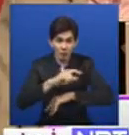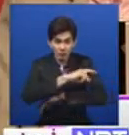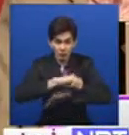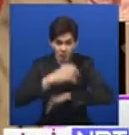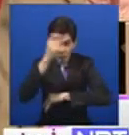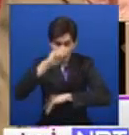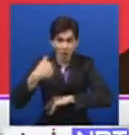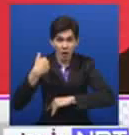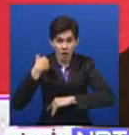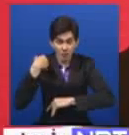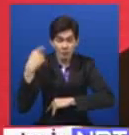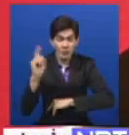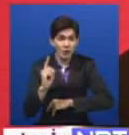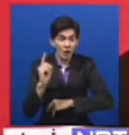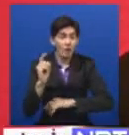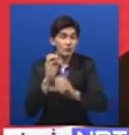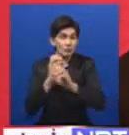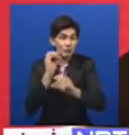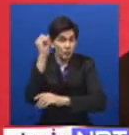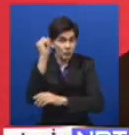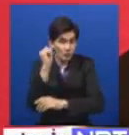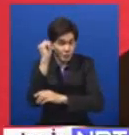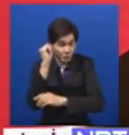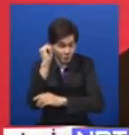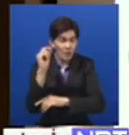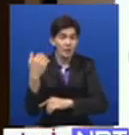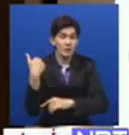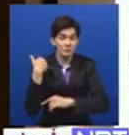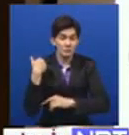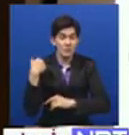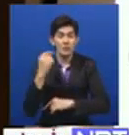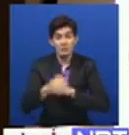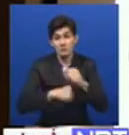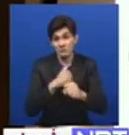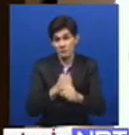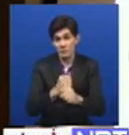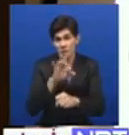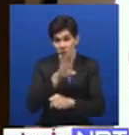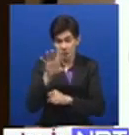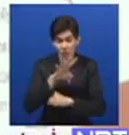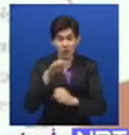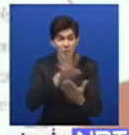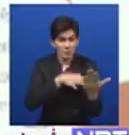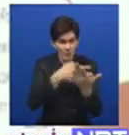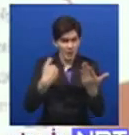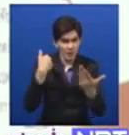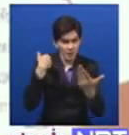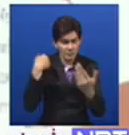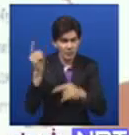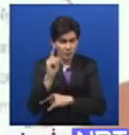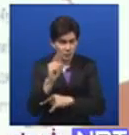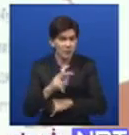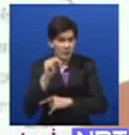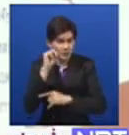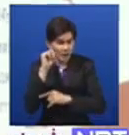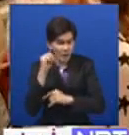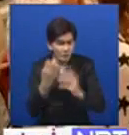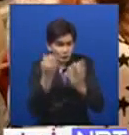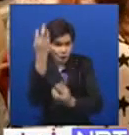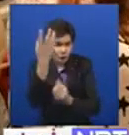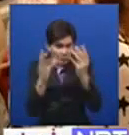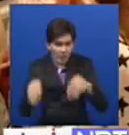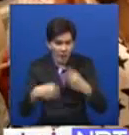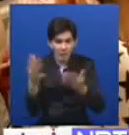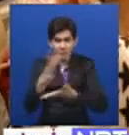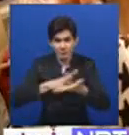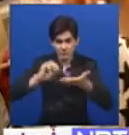ลกับรถโดยสารไฟฟ้าสาธารณะภายใต้แผนแม่บท100ปีให้มีพื้นที่สีเขียวซึมซับน้ำเพิ่มความร่มรื่นให้กับมหา